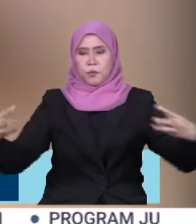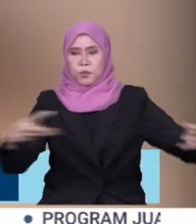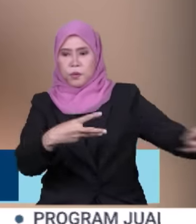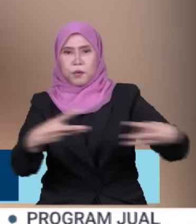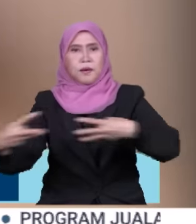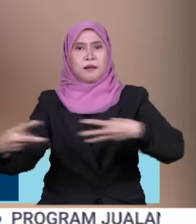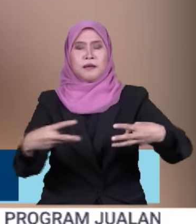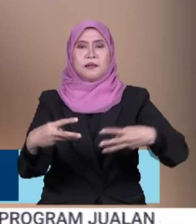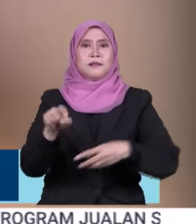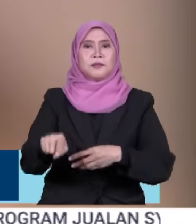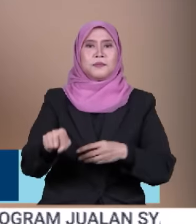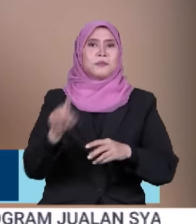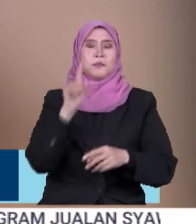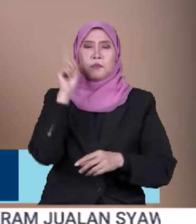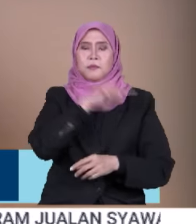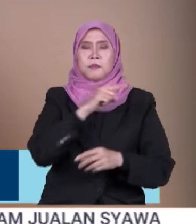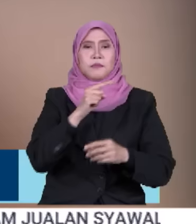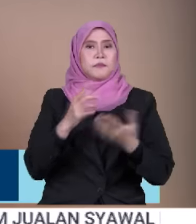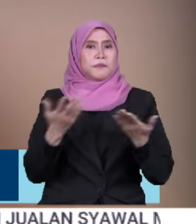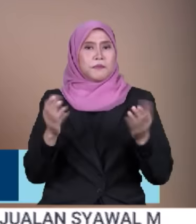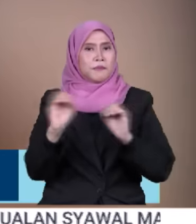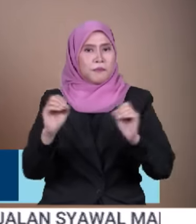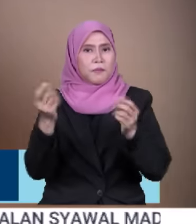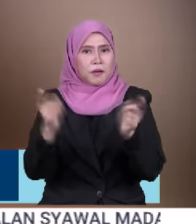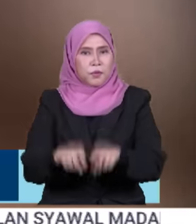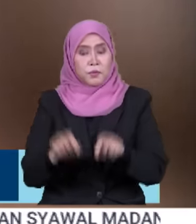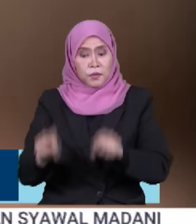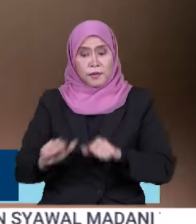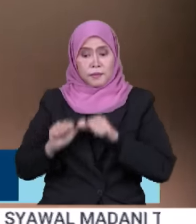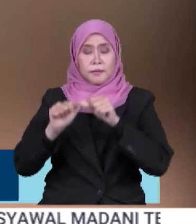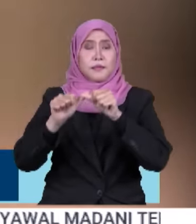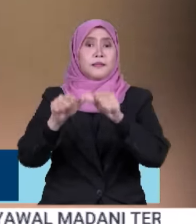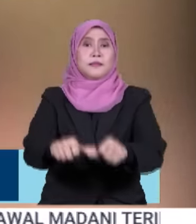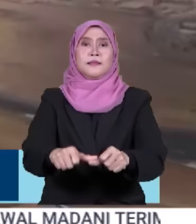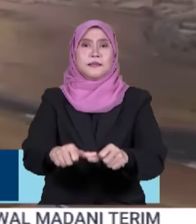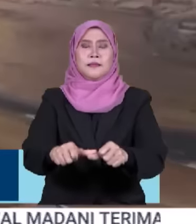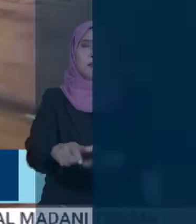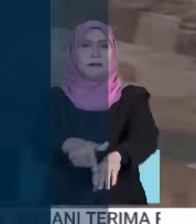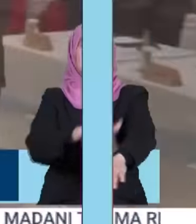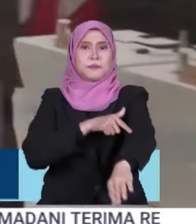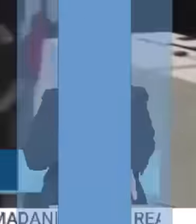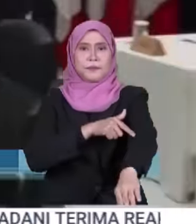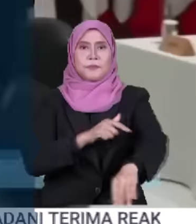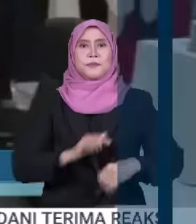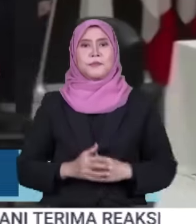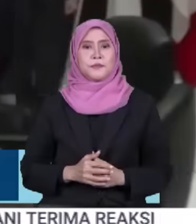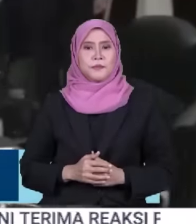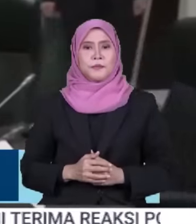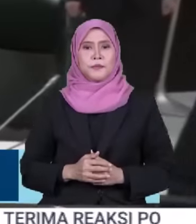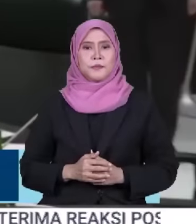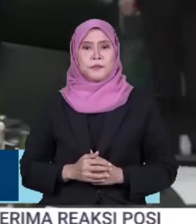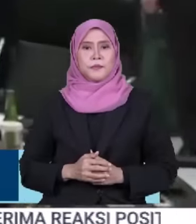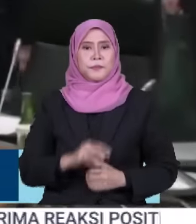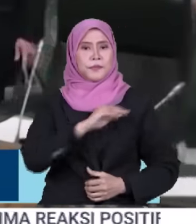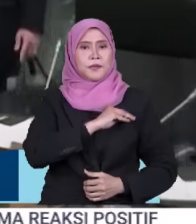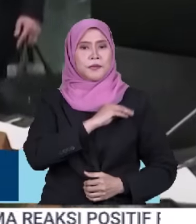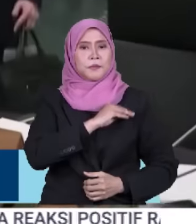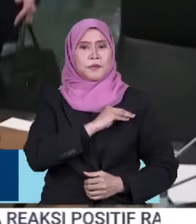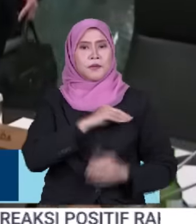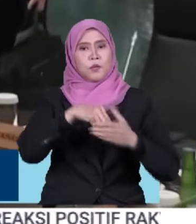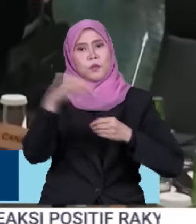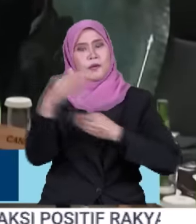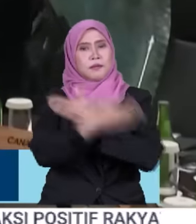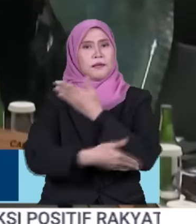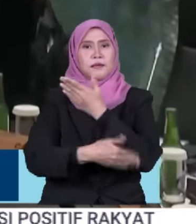negara adalah sesuatu yang jarang berlaku dan boleh berlarutan dalam tempoh yang lama. Sementara itu, Menteri-Menteri Luar